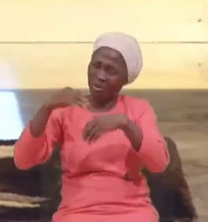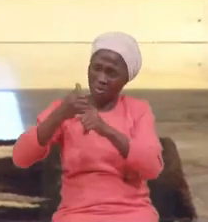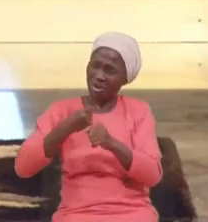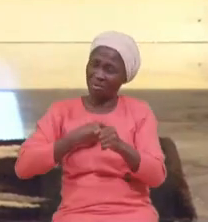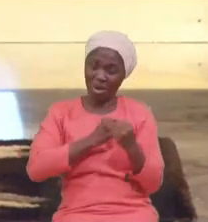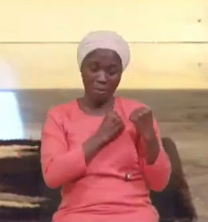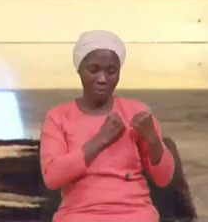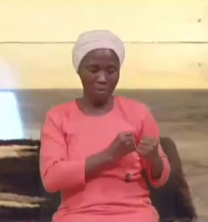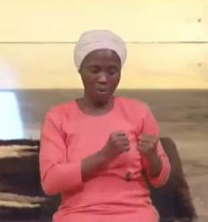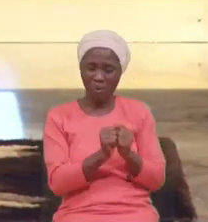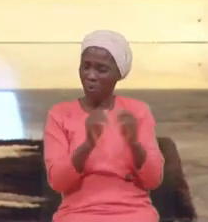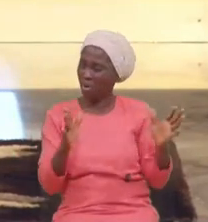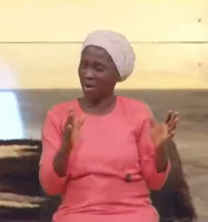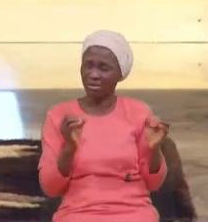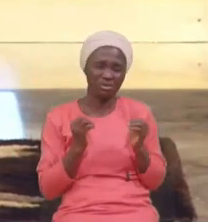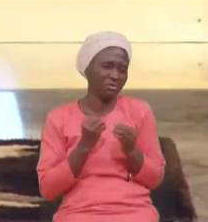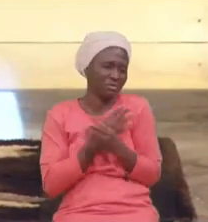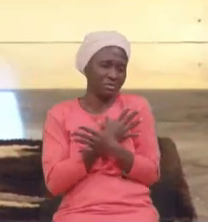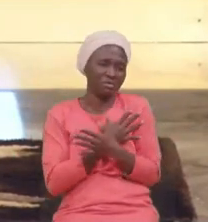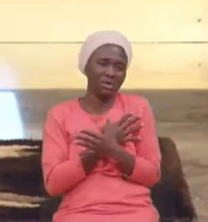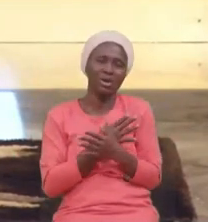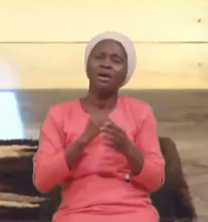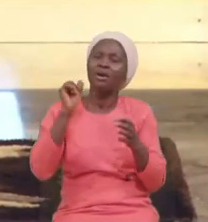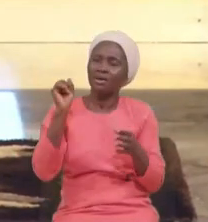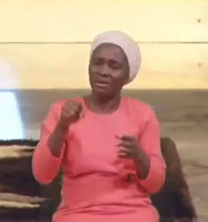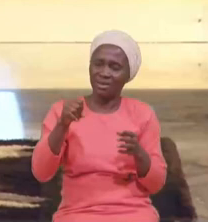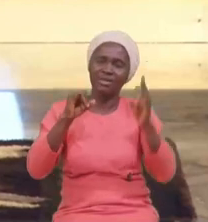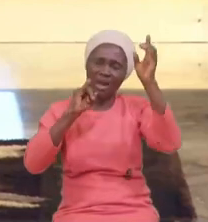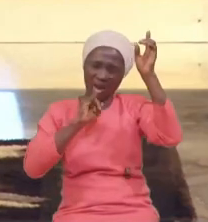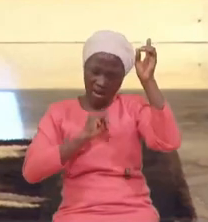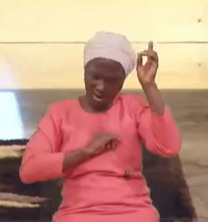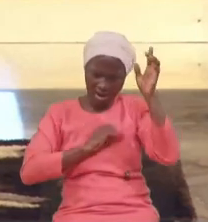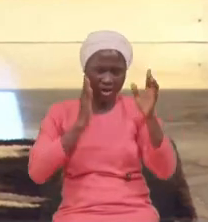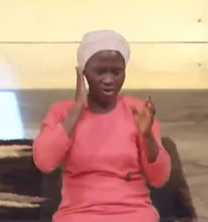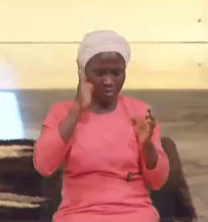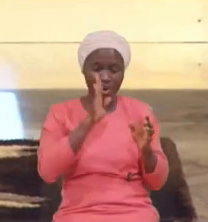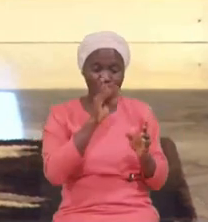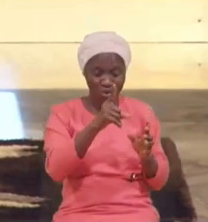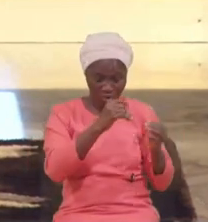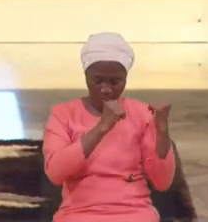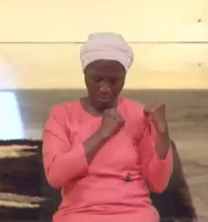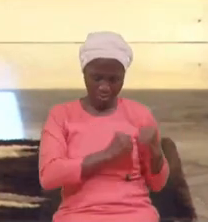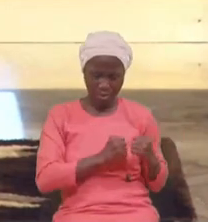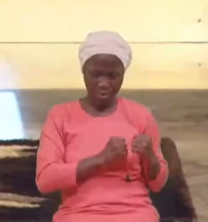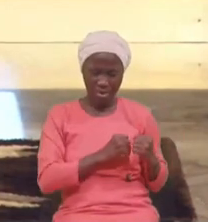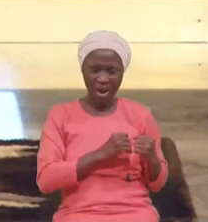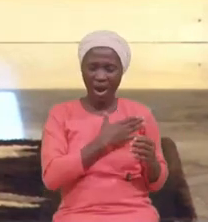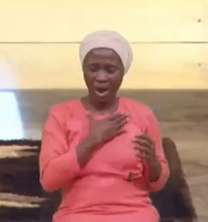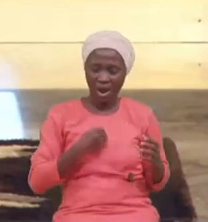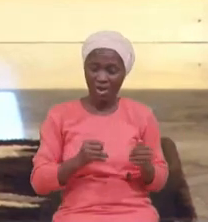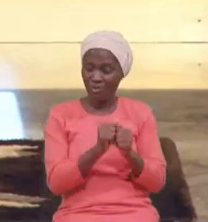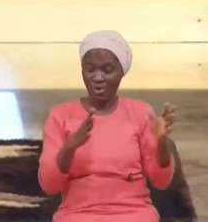audacieux, courageux et intrépide. Je le veux, sois courageux. Sois audacieux, sois